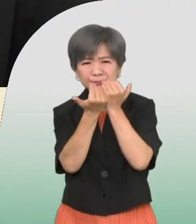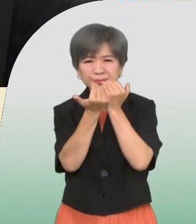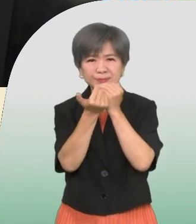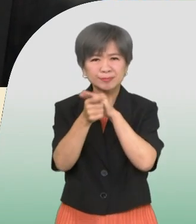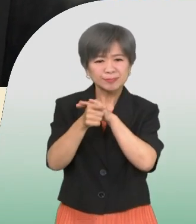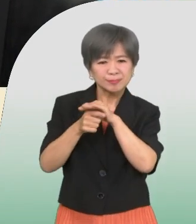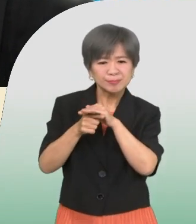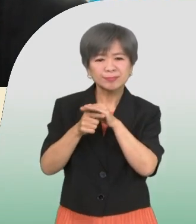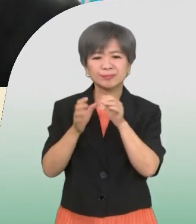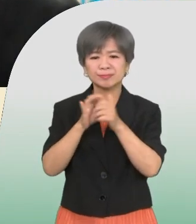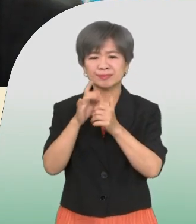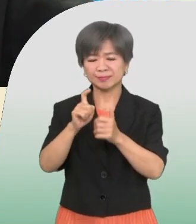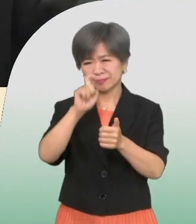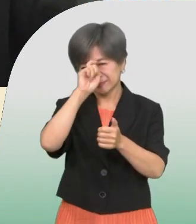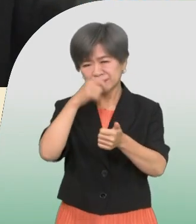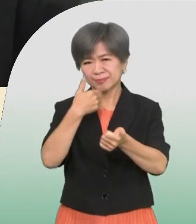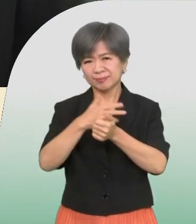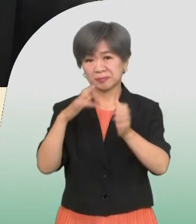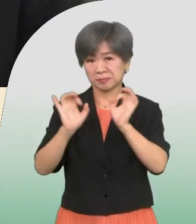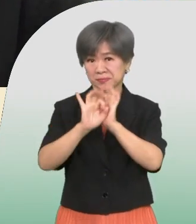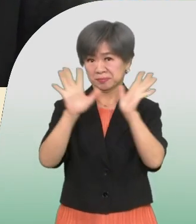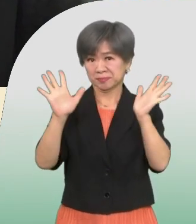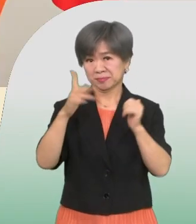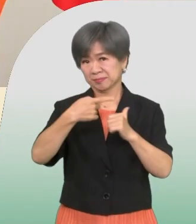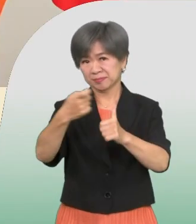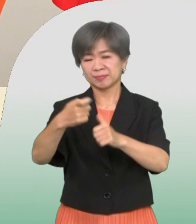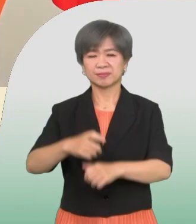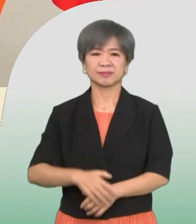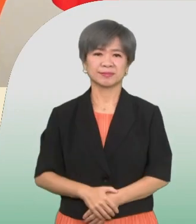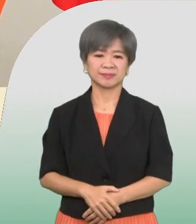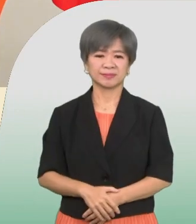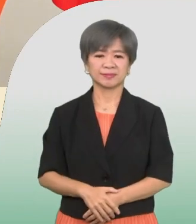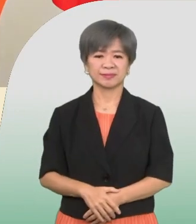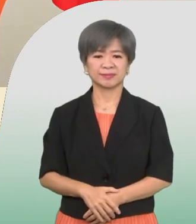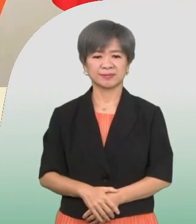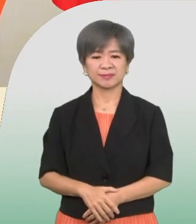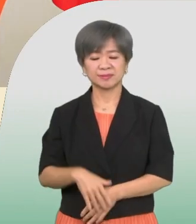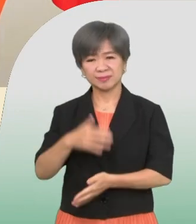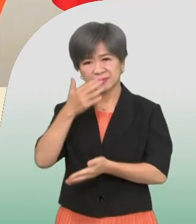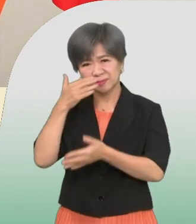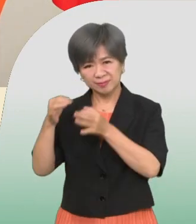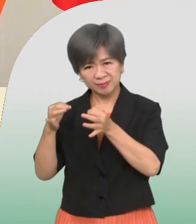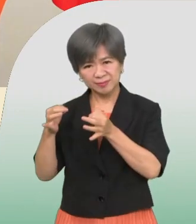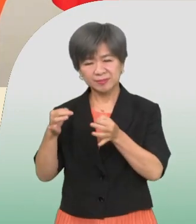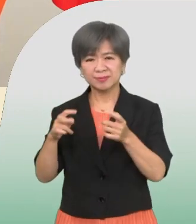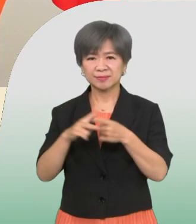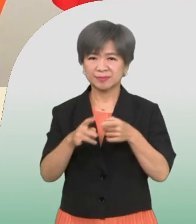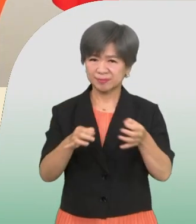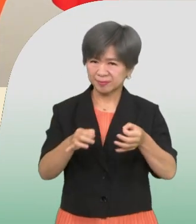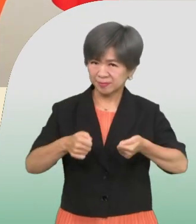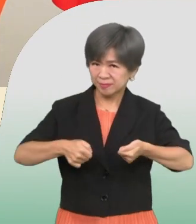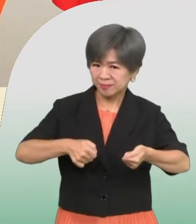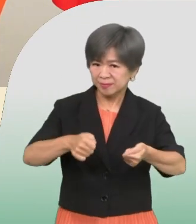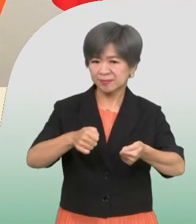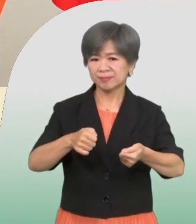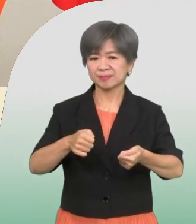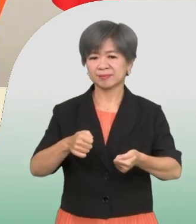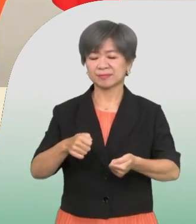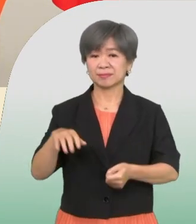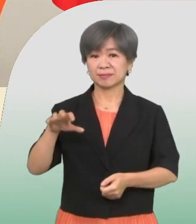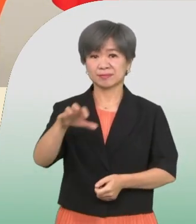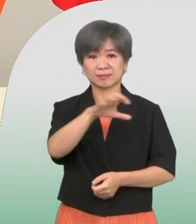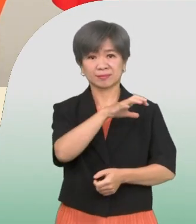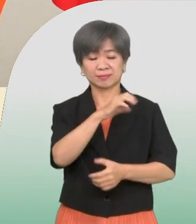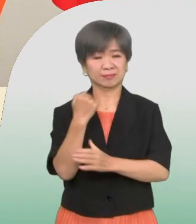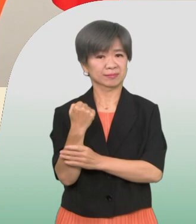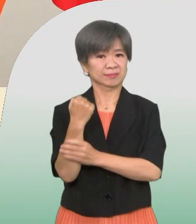but also to bring light to those who might be in darkness. 餐厅、小摊贩都会做出支